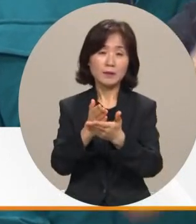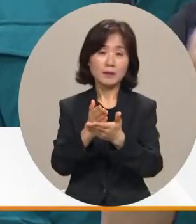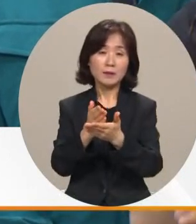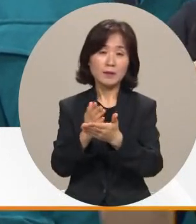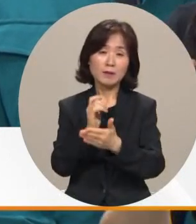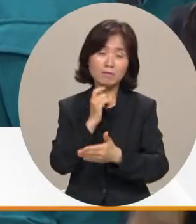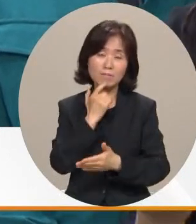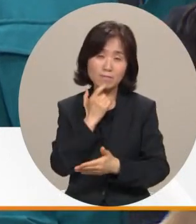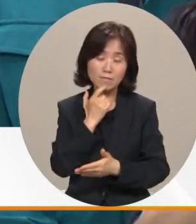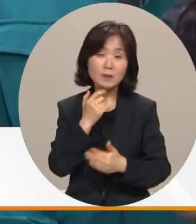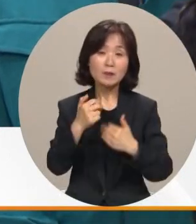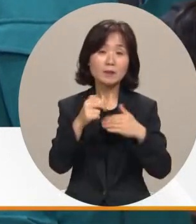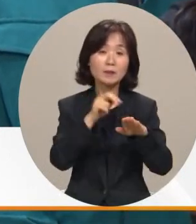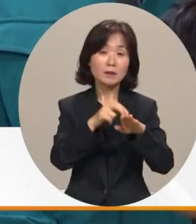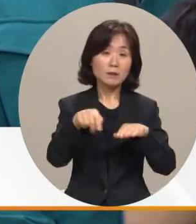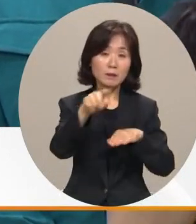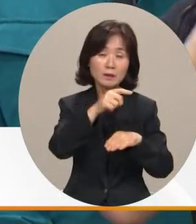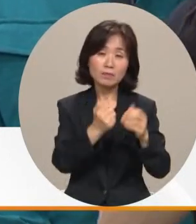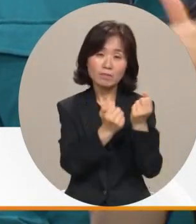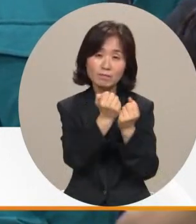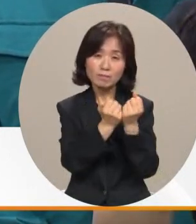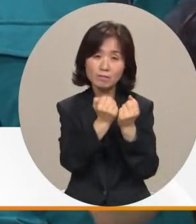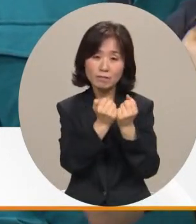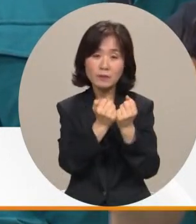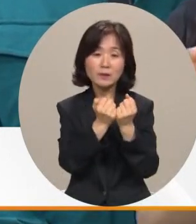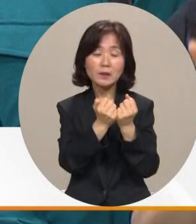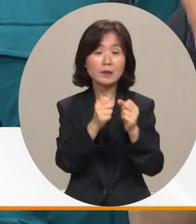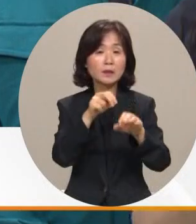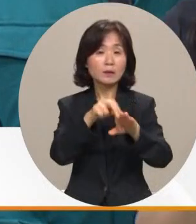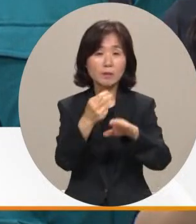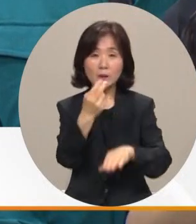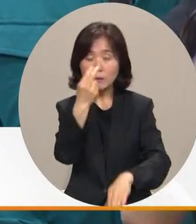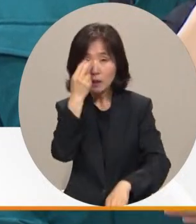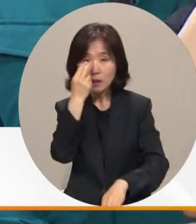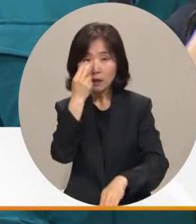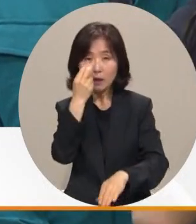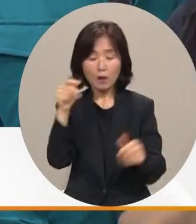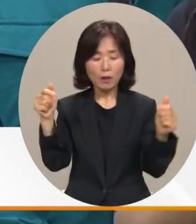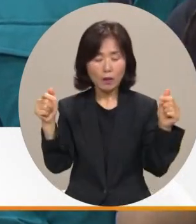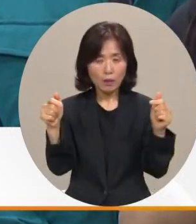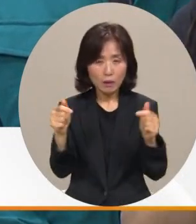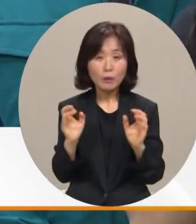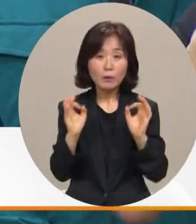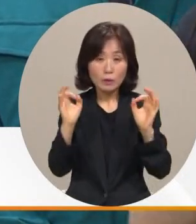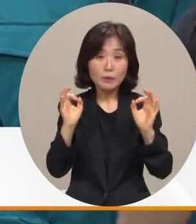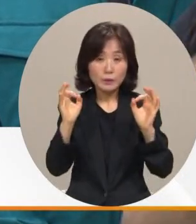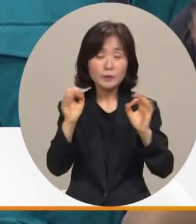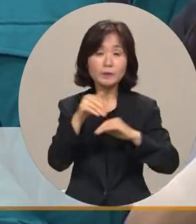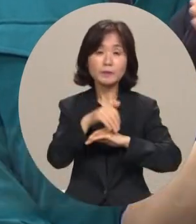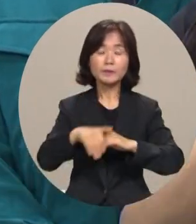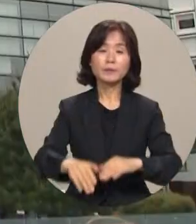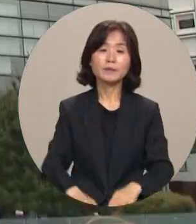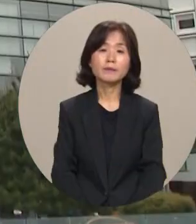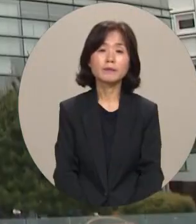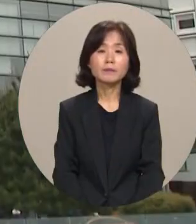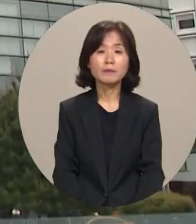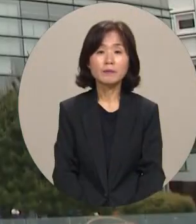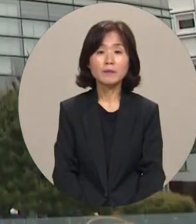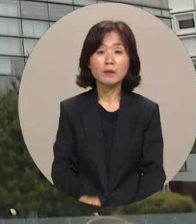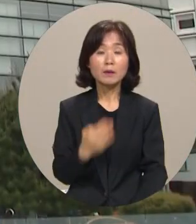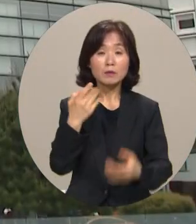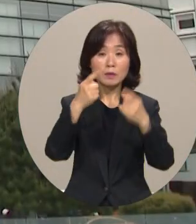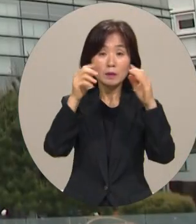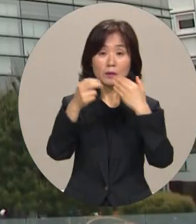의료계를 설득하는 한편 의료 공백 최소화에 모든 전력을 쏟겠습니다.